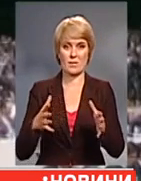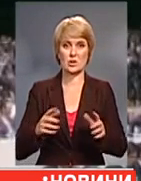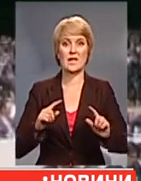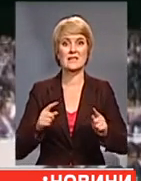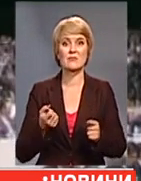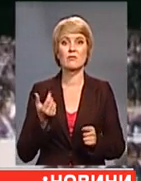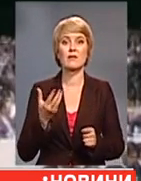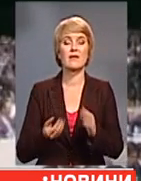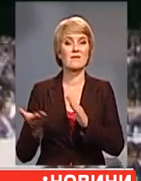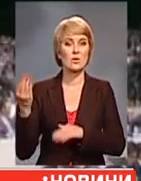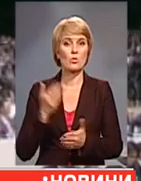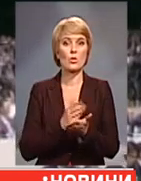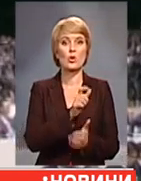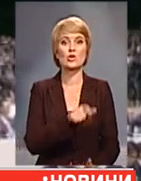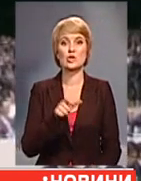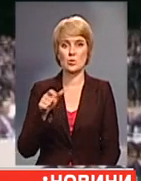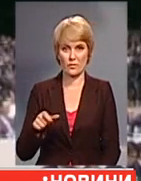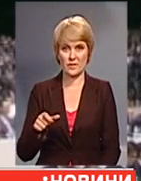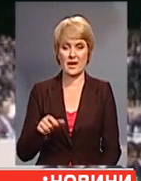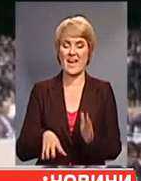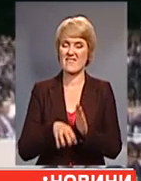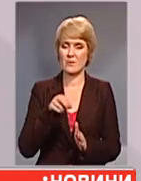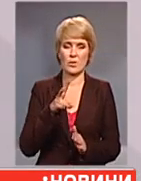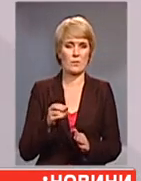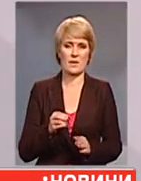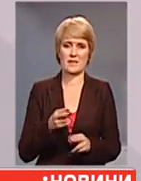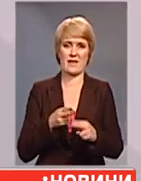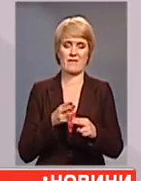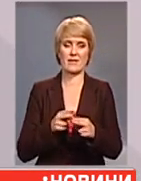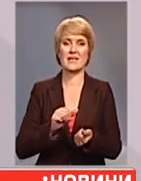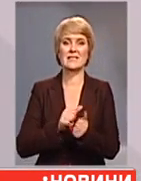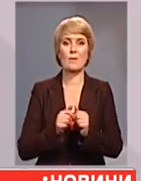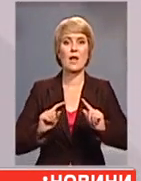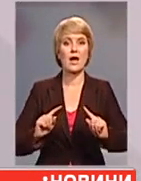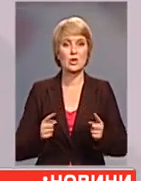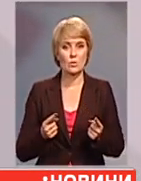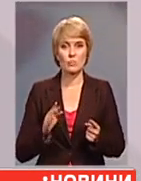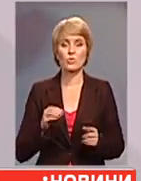тому чиновників асоціації виборам не завадить. Замість арештованих голосуватимуть їхні заступники.